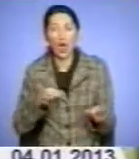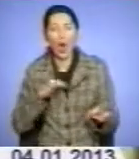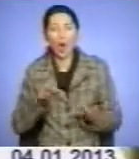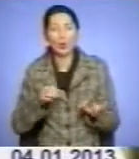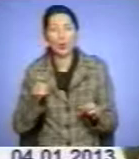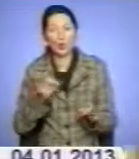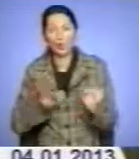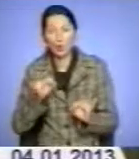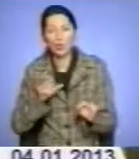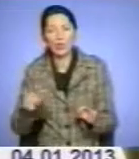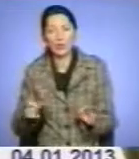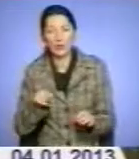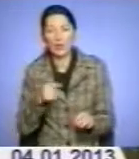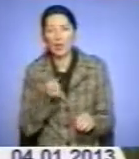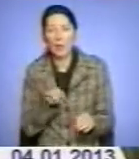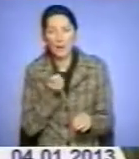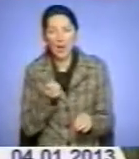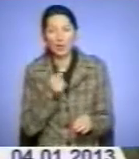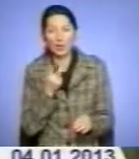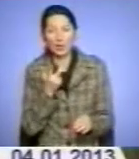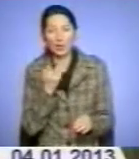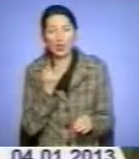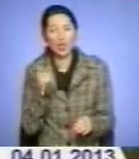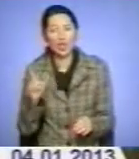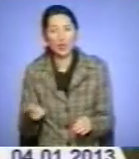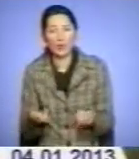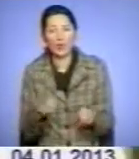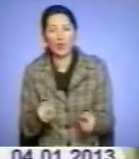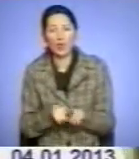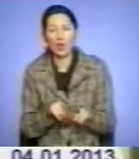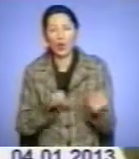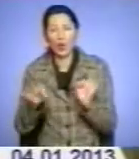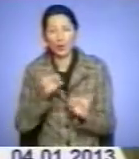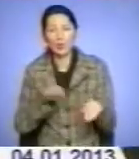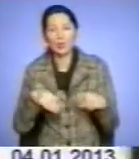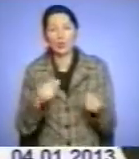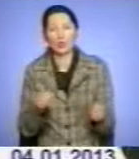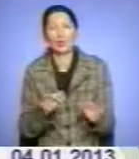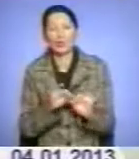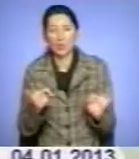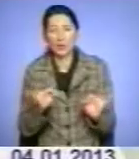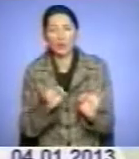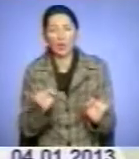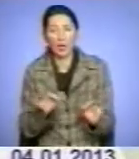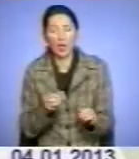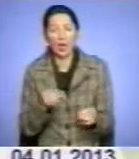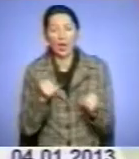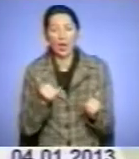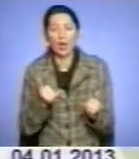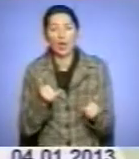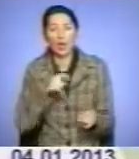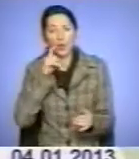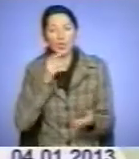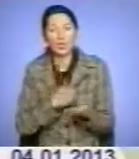розуміють, що їх замало 3-4 чоловіки, але все одно консультації надаються ґрунтовно. Наразі в Україні існує